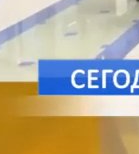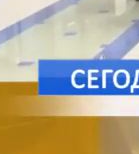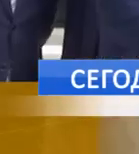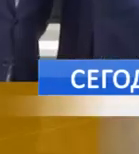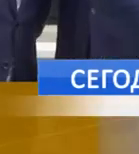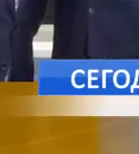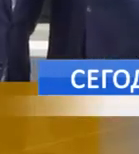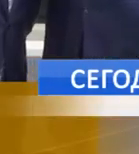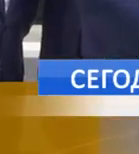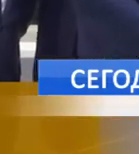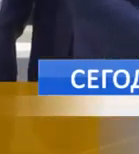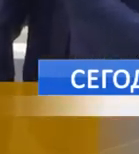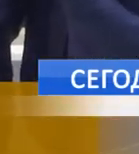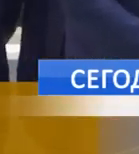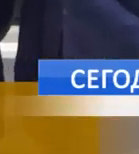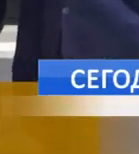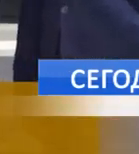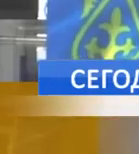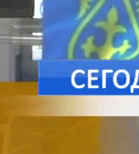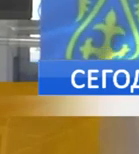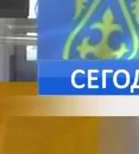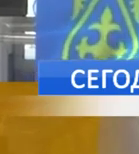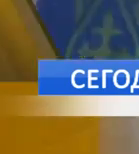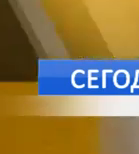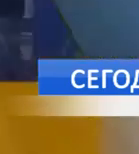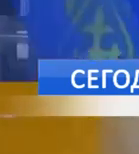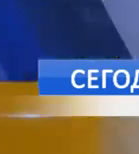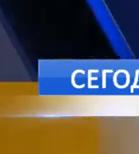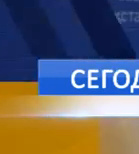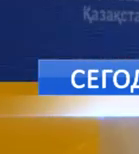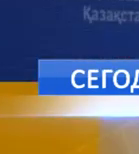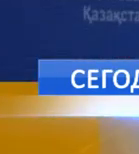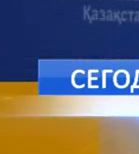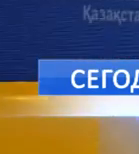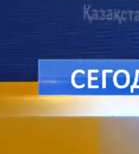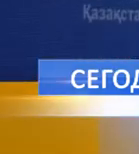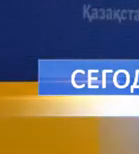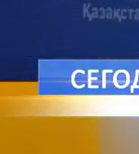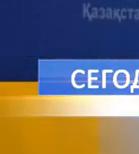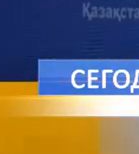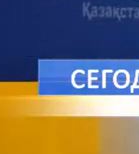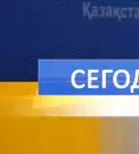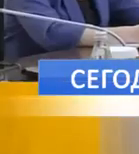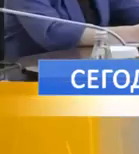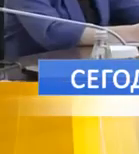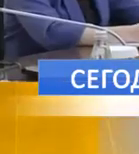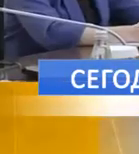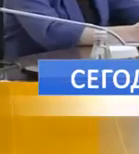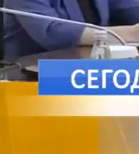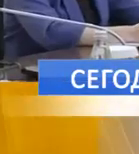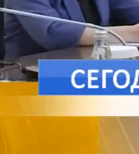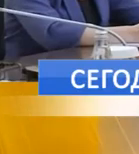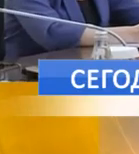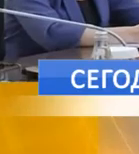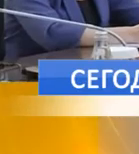примеру прибывающему с рабочим визитом в алматинской области медицина в шаговой доступности в каждом